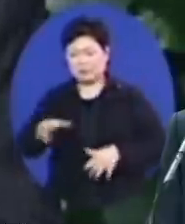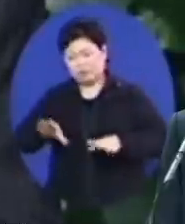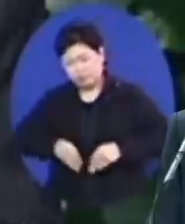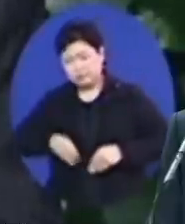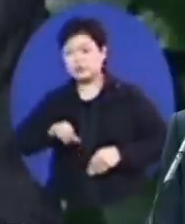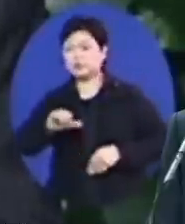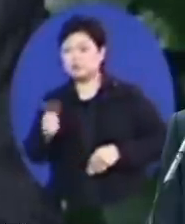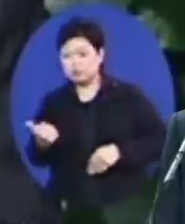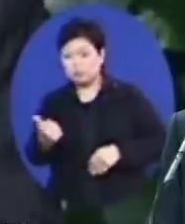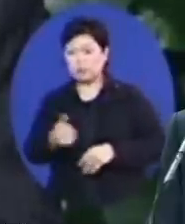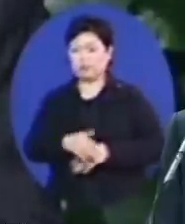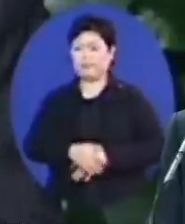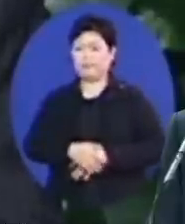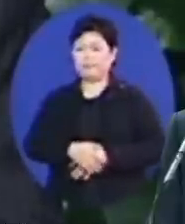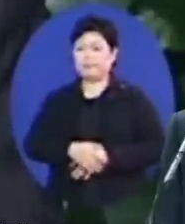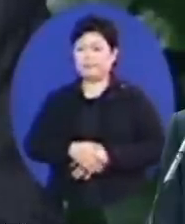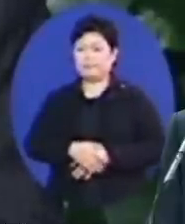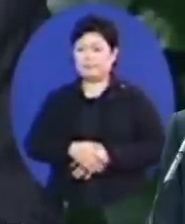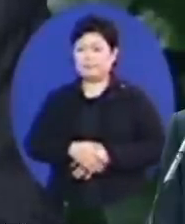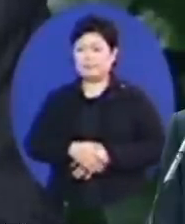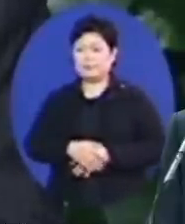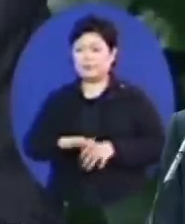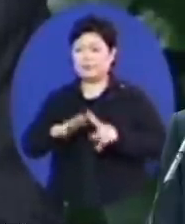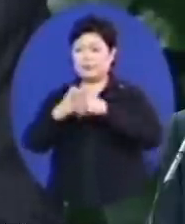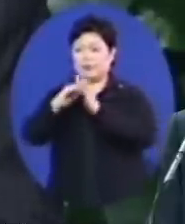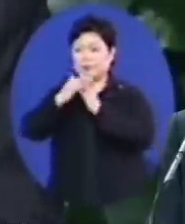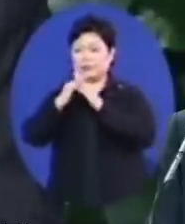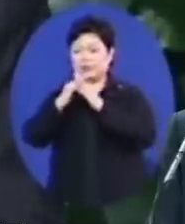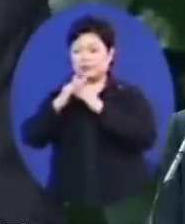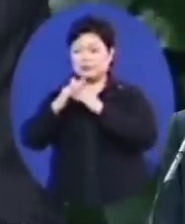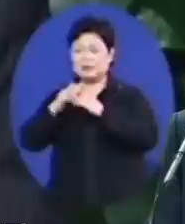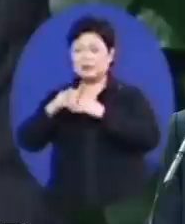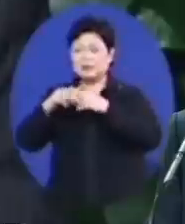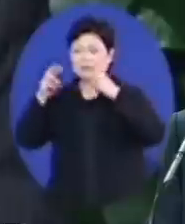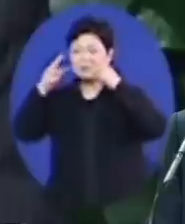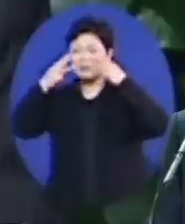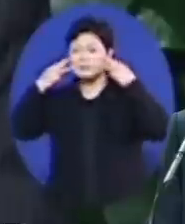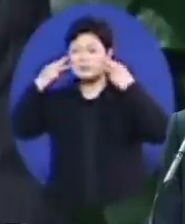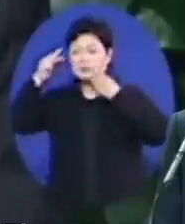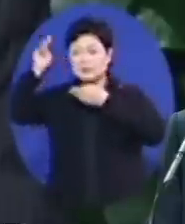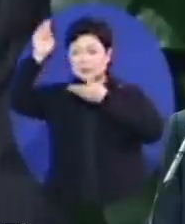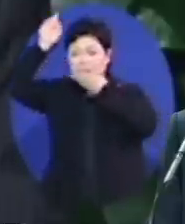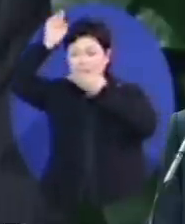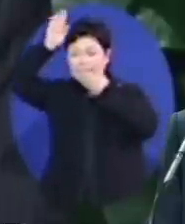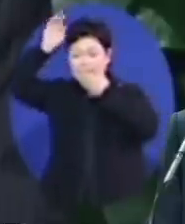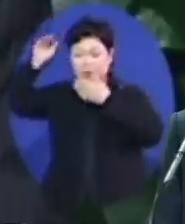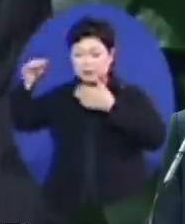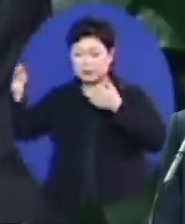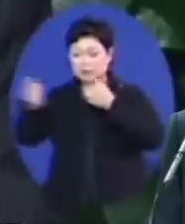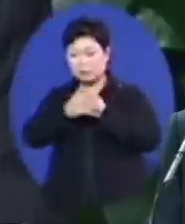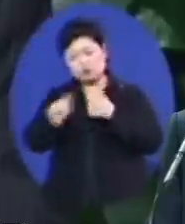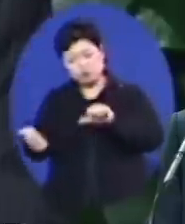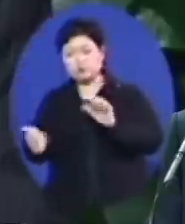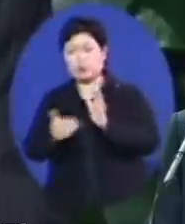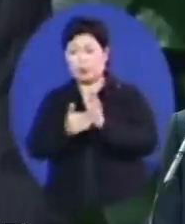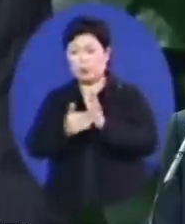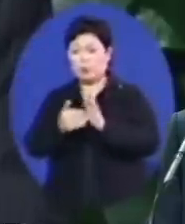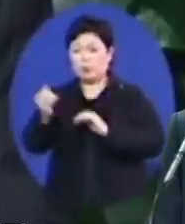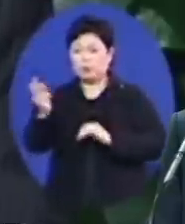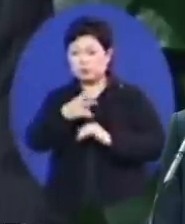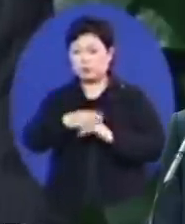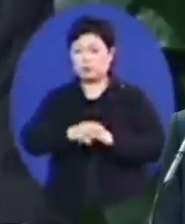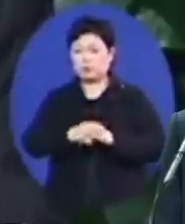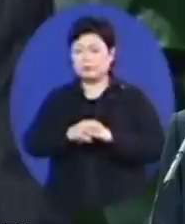죽고 아메리칸 인디안의 공격을 받아서 생명을 잃었습니다. 그러나 그 이듬해 친한